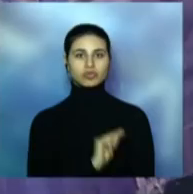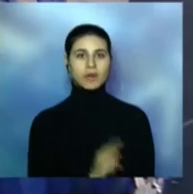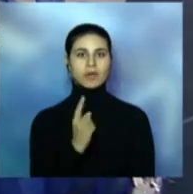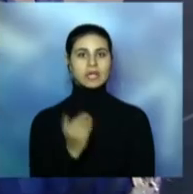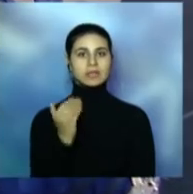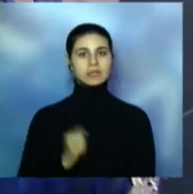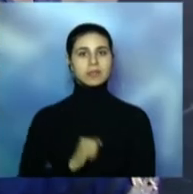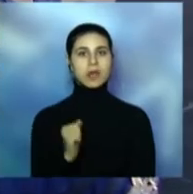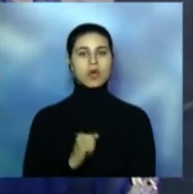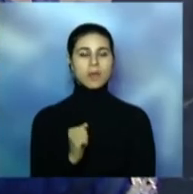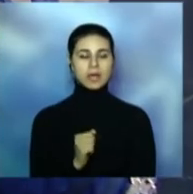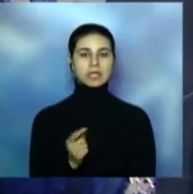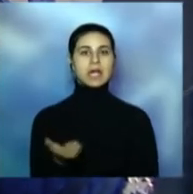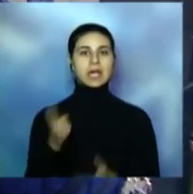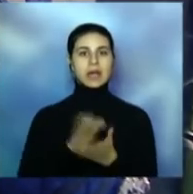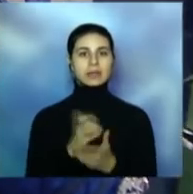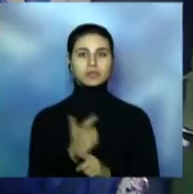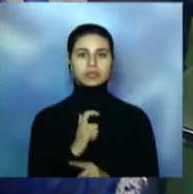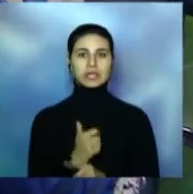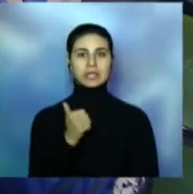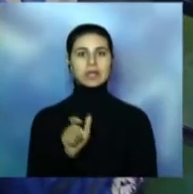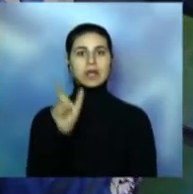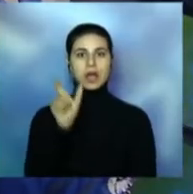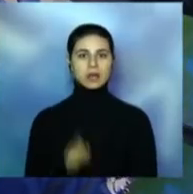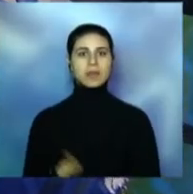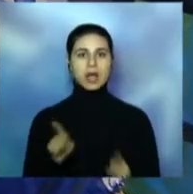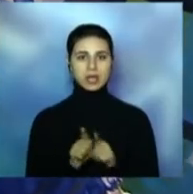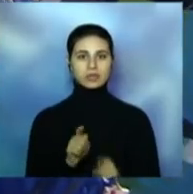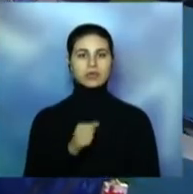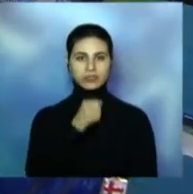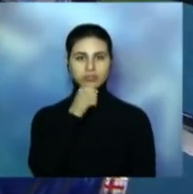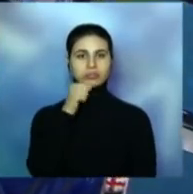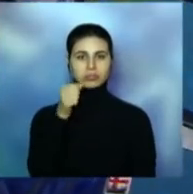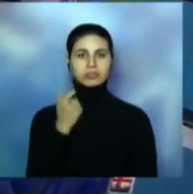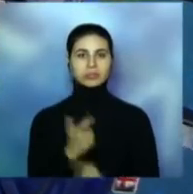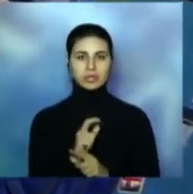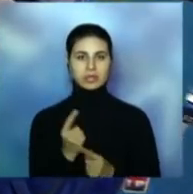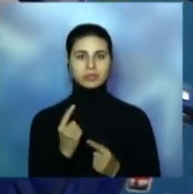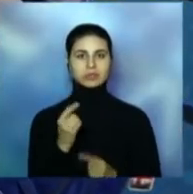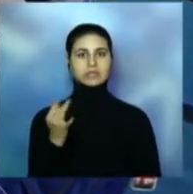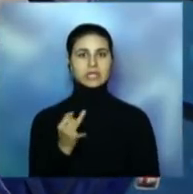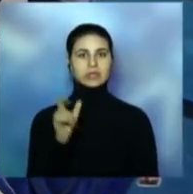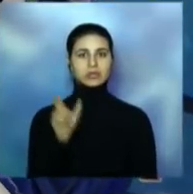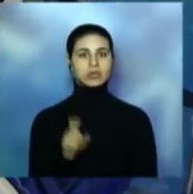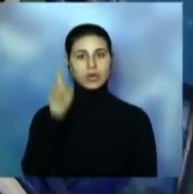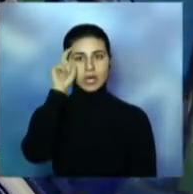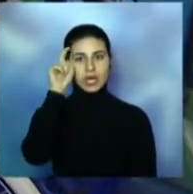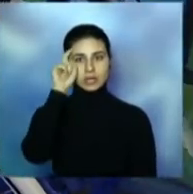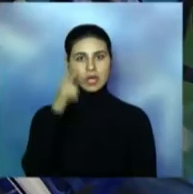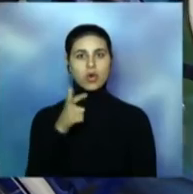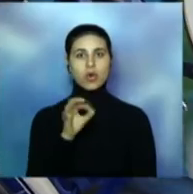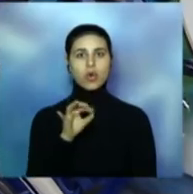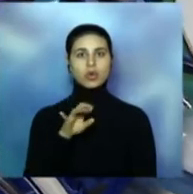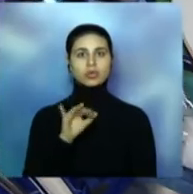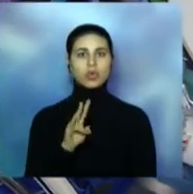მის მეგობართან. Გამაცნო არაჩვეულებრივი ადამიანი, ასევე ასაკოვანი, ძალიან სოლიდური და საინტერესო კაცი, დოქტორი გორდონი.